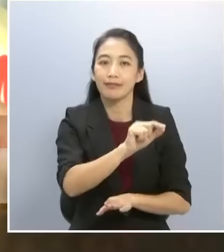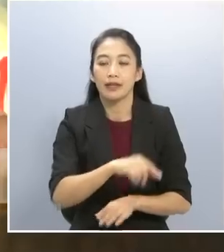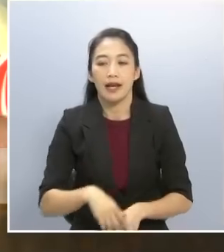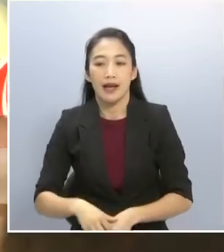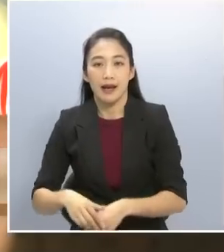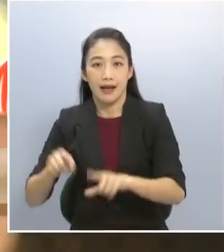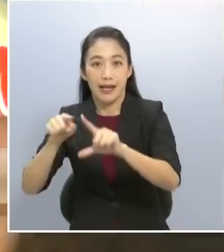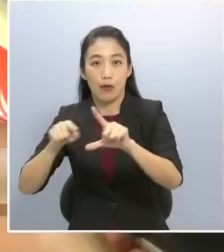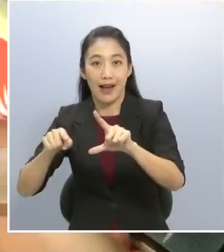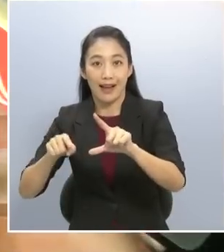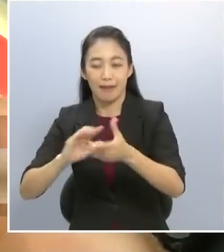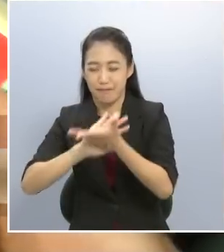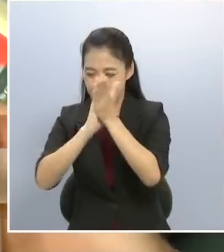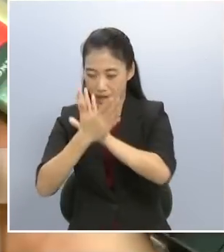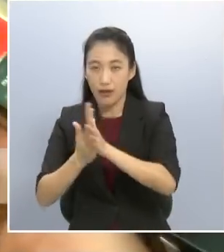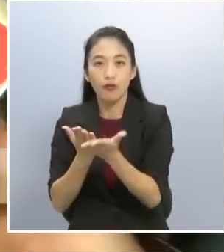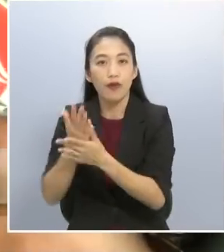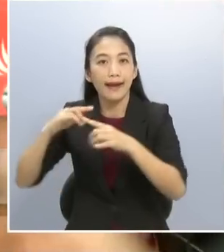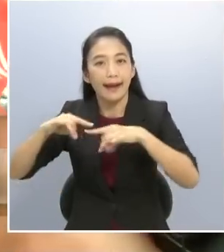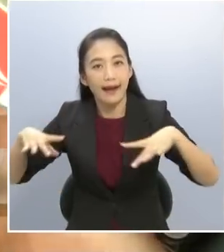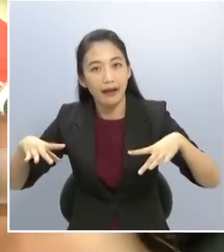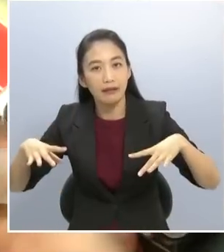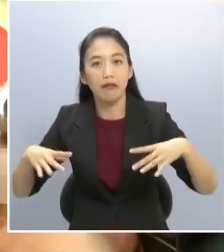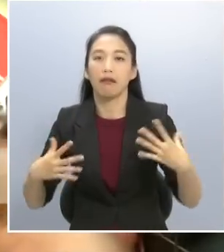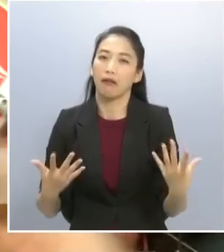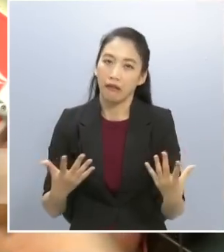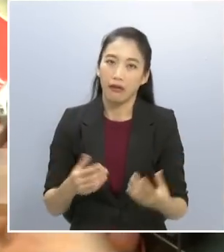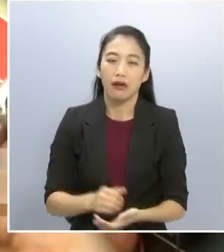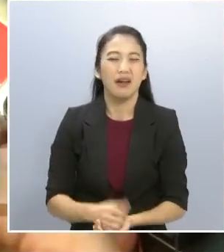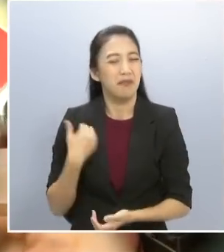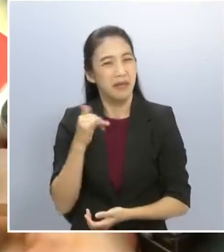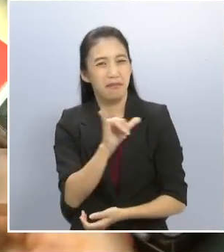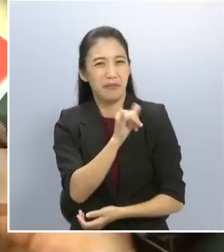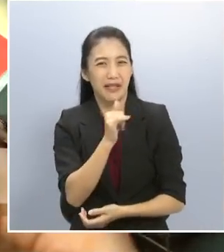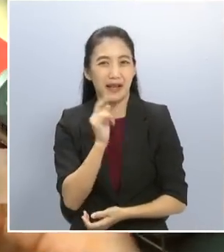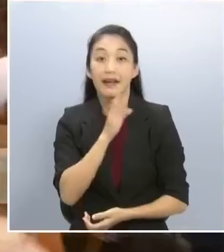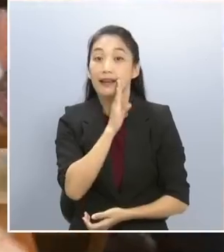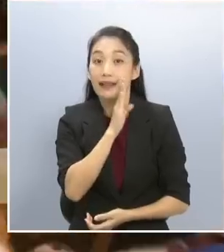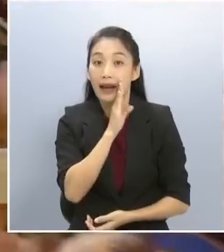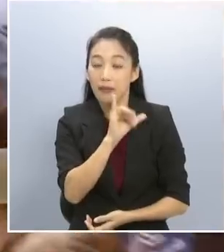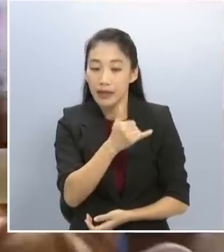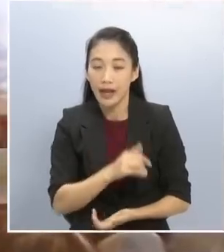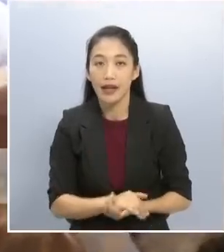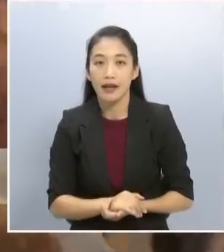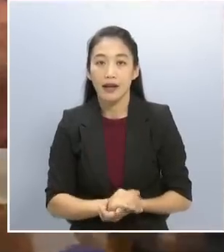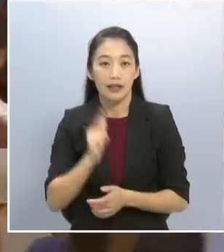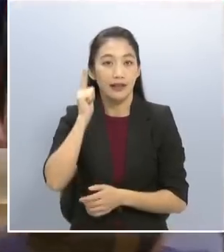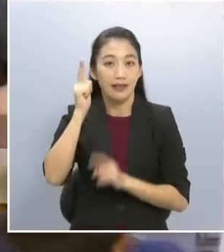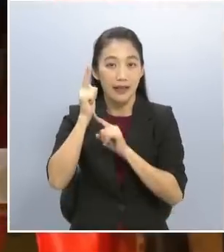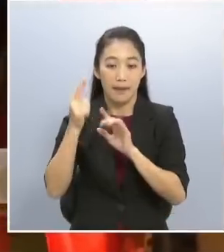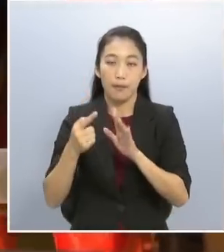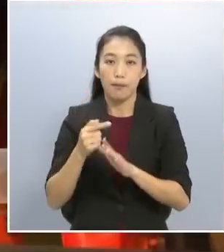ชื่อคุณชัยเกษมนิติศิริหรือถ้าไม่ได้คุณเศรษฐาทวีศิลป์แพ้ทองทานอุ๋งอิ๋งจะเฟดตัวออกไป